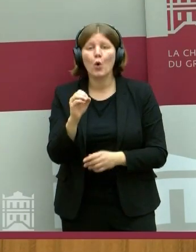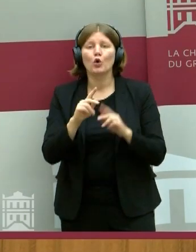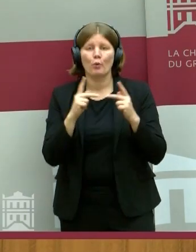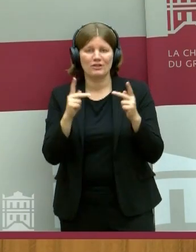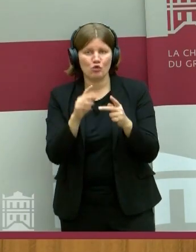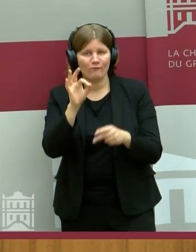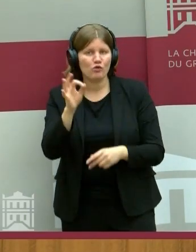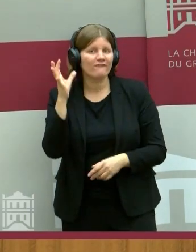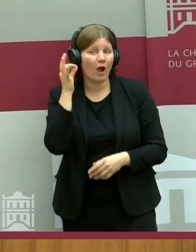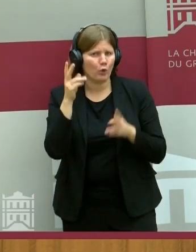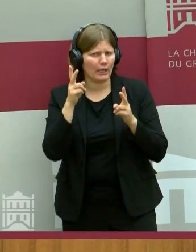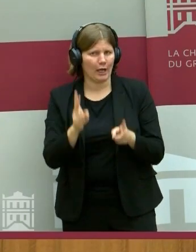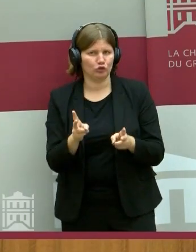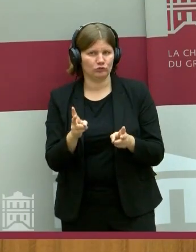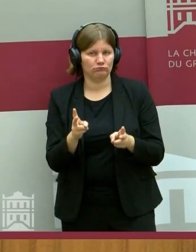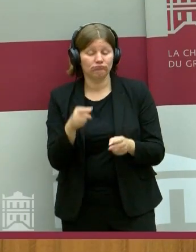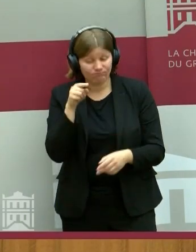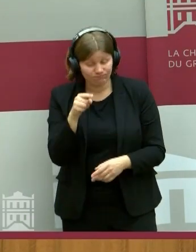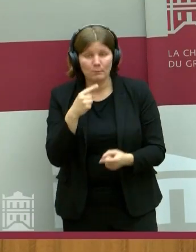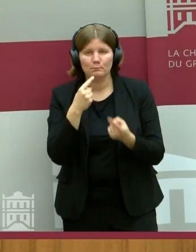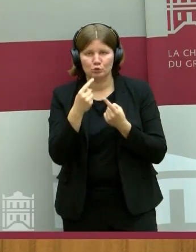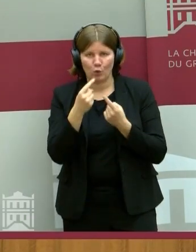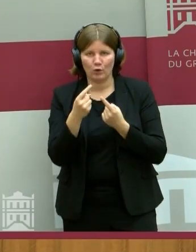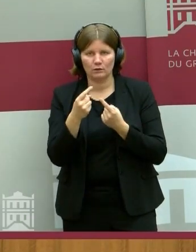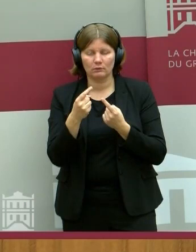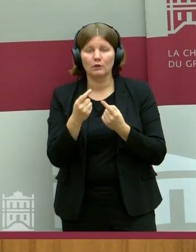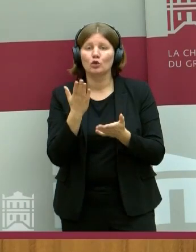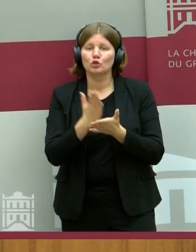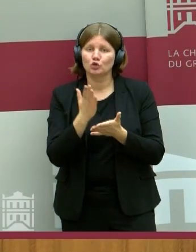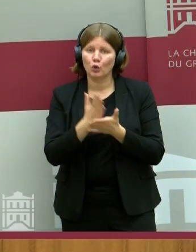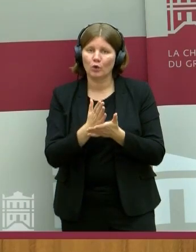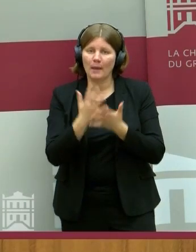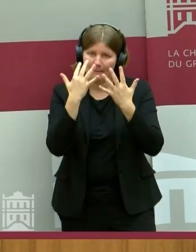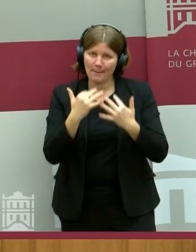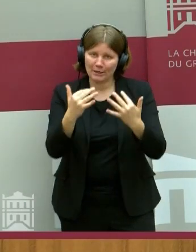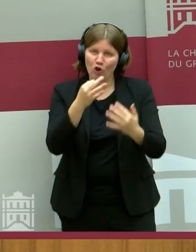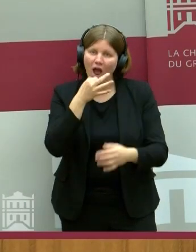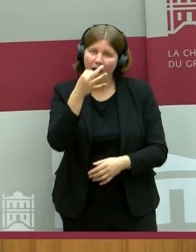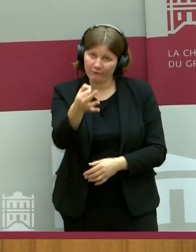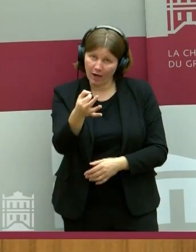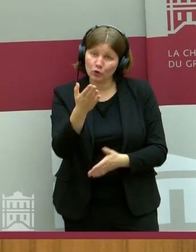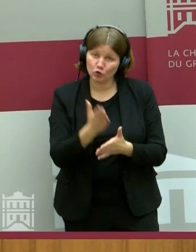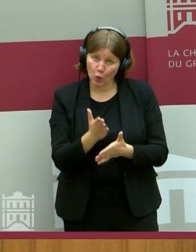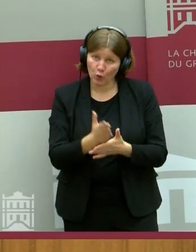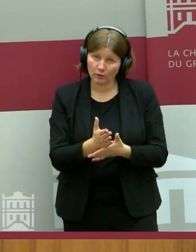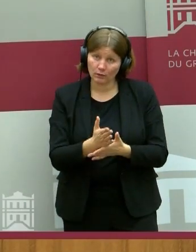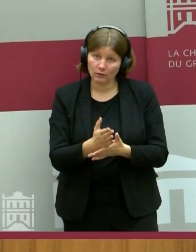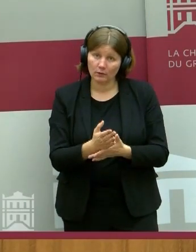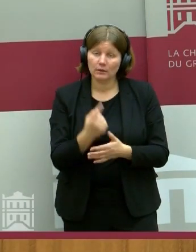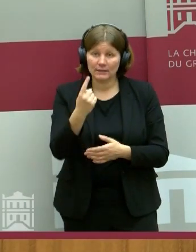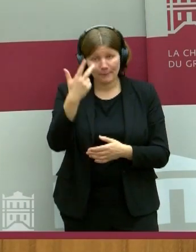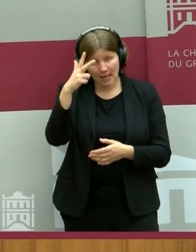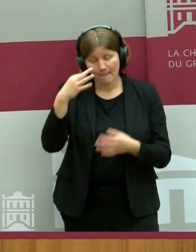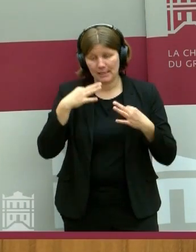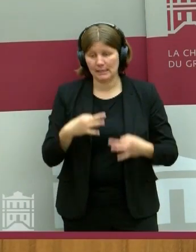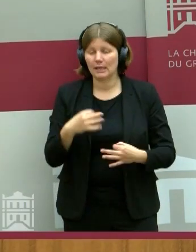Frauenrechte. Weil das wird geschwert. Am Juni ist das an der Question parlamentär gesagt, dann hat dir die Decision nämlich geholt, Herr Minister. Nun ist gesagt, das kann ich nicht